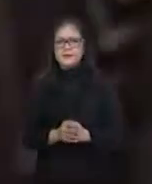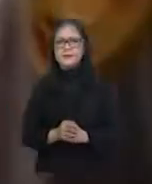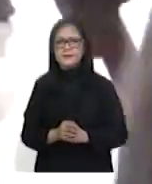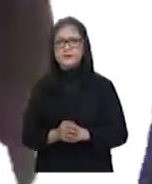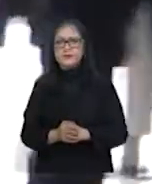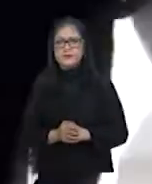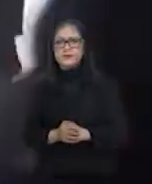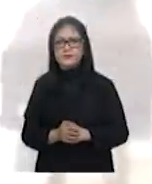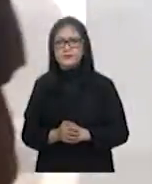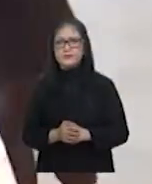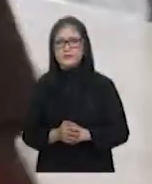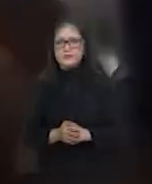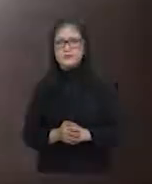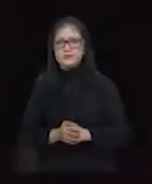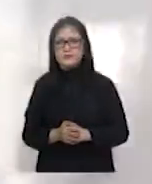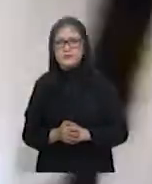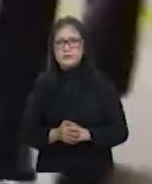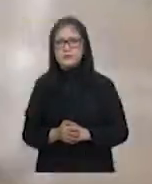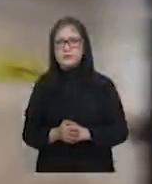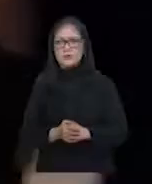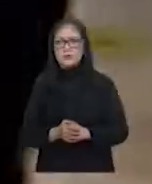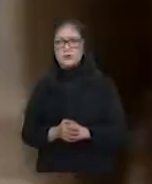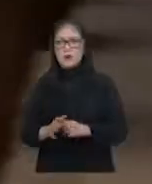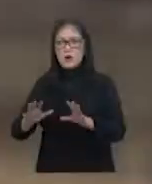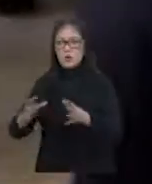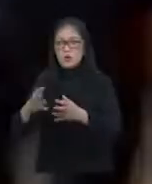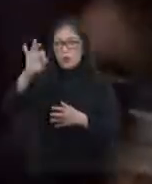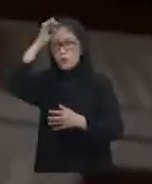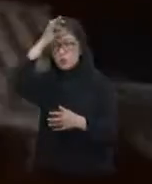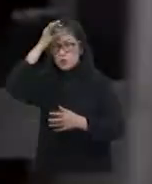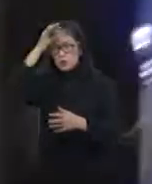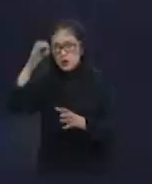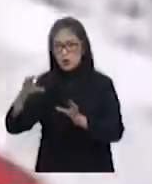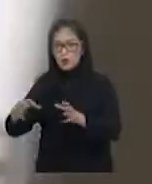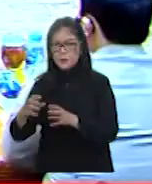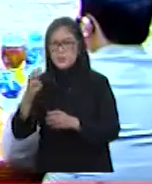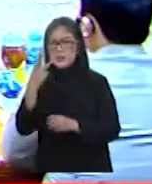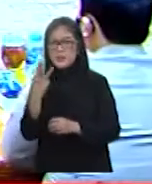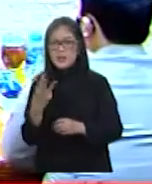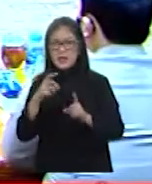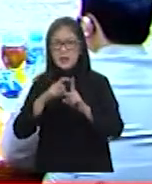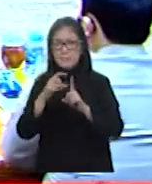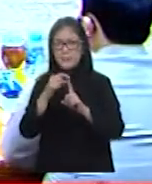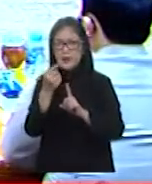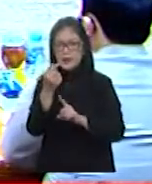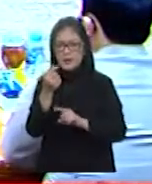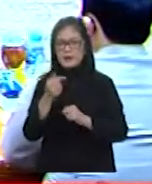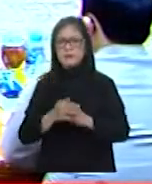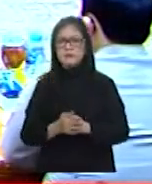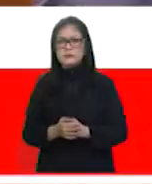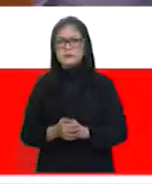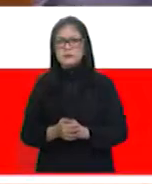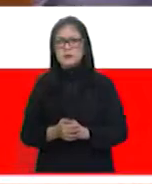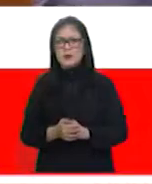Marwah institusi Polri dipertanyakan sejumlah anggota Komisi 3 DPR, salah satunya Wakil Ketua Komisi 3 Desmond C. Mahesa.